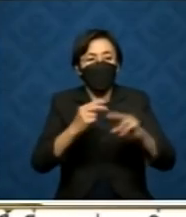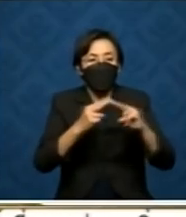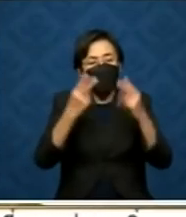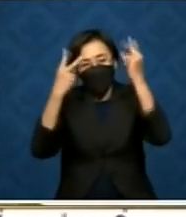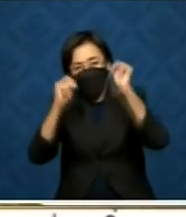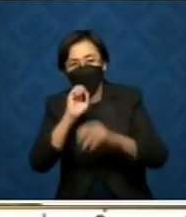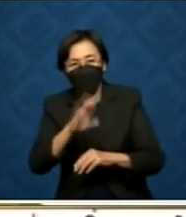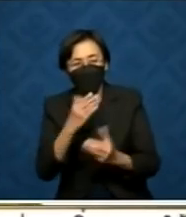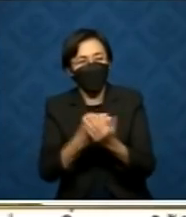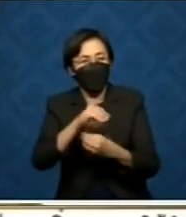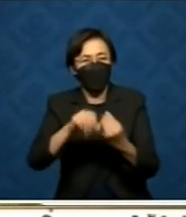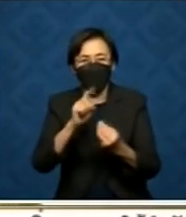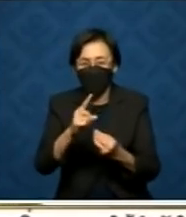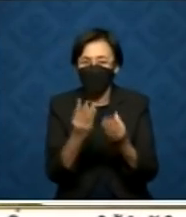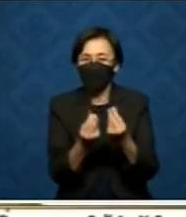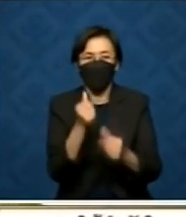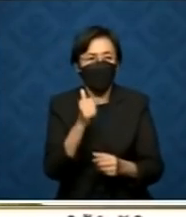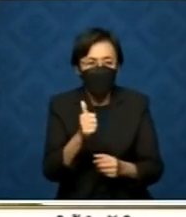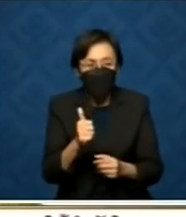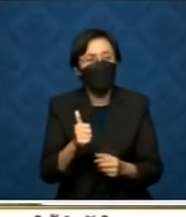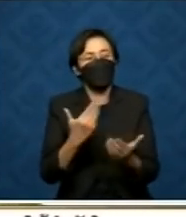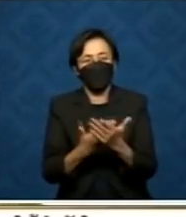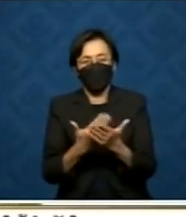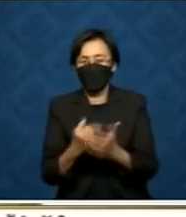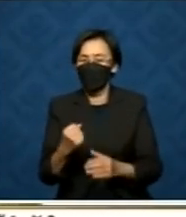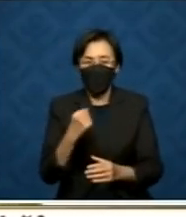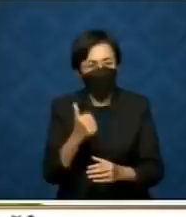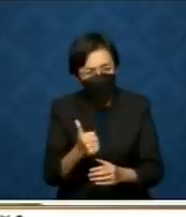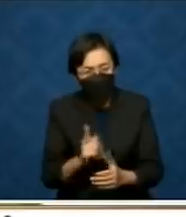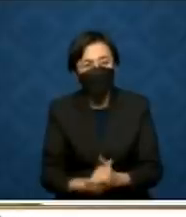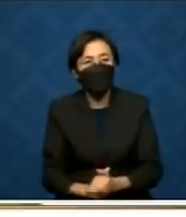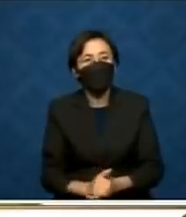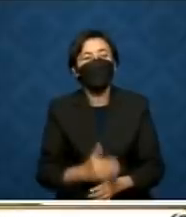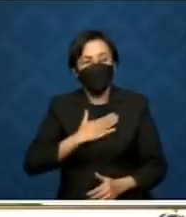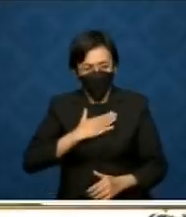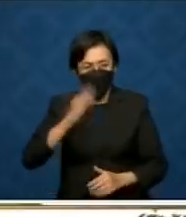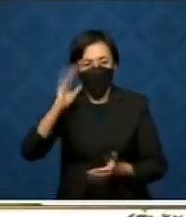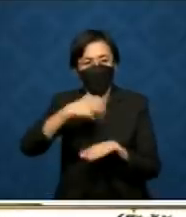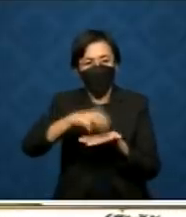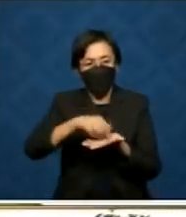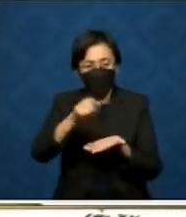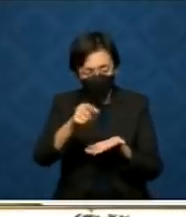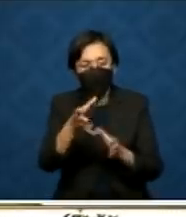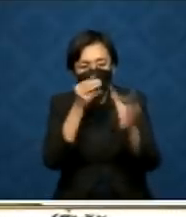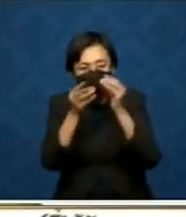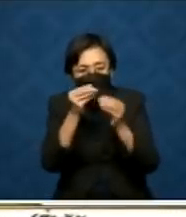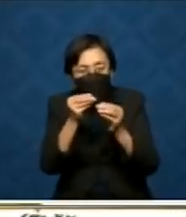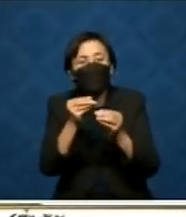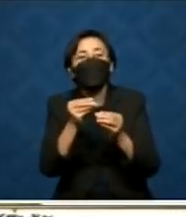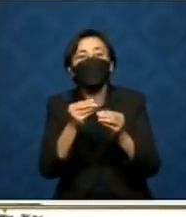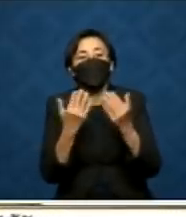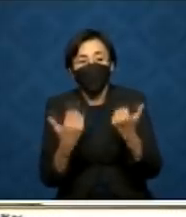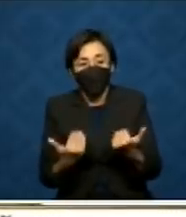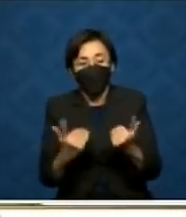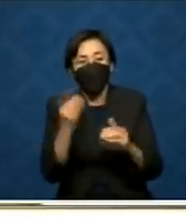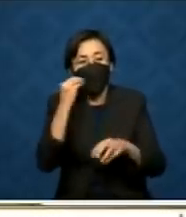เศรษฐกิจดีตัวเลขอย่างดีความเข้มแข็งการเงินกำลังดีฝั่งตรงนี้ของจริงมันอยู่ตรงนี้วัน